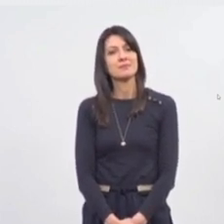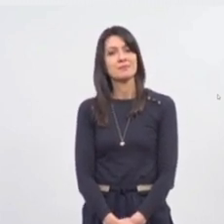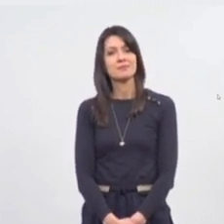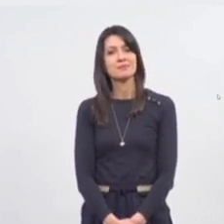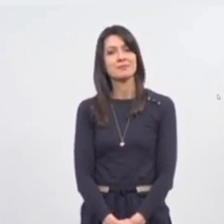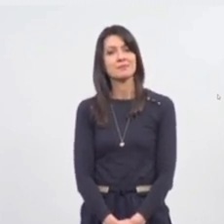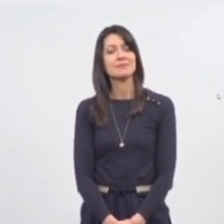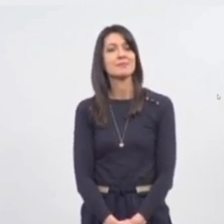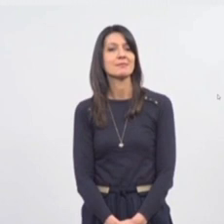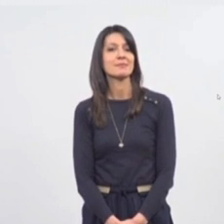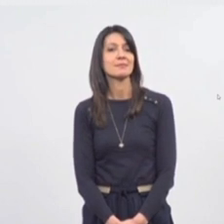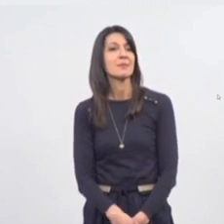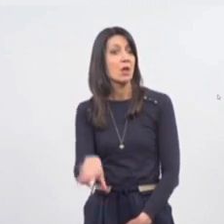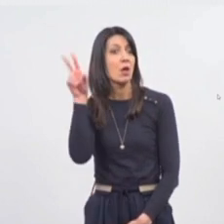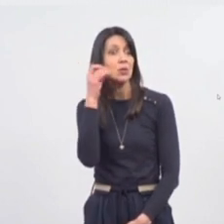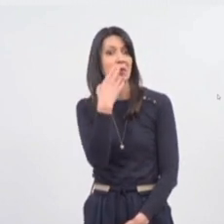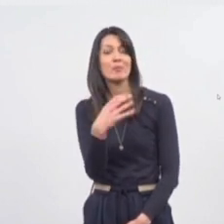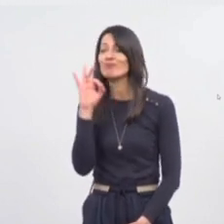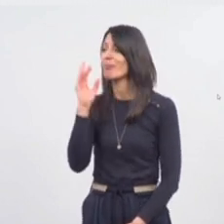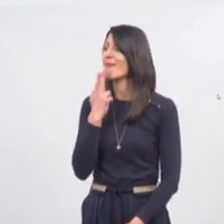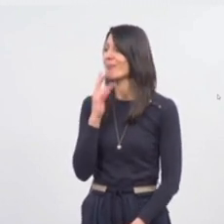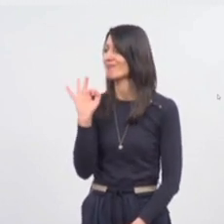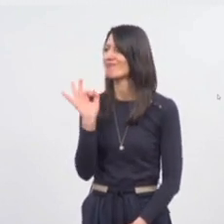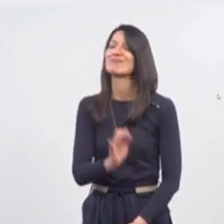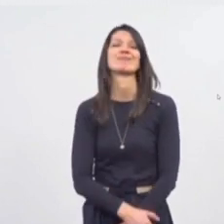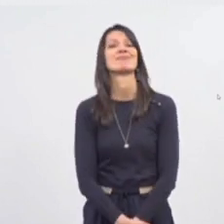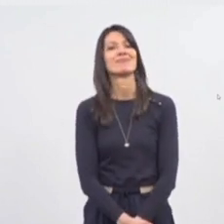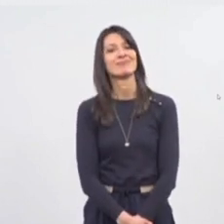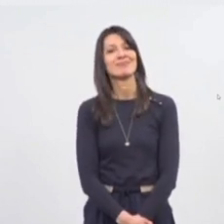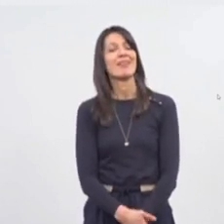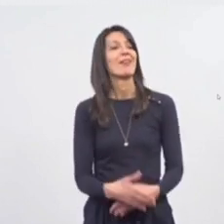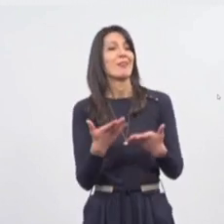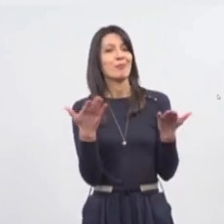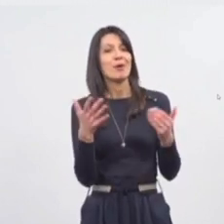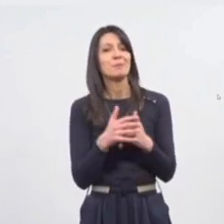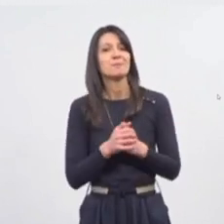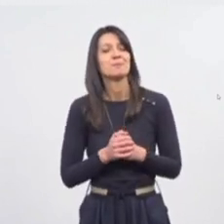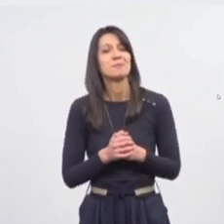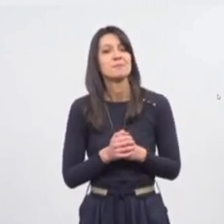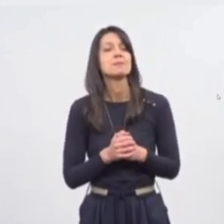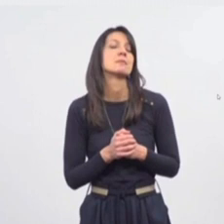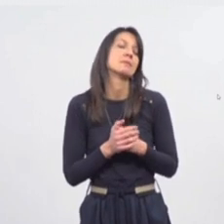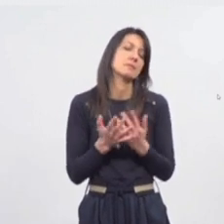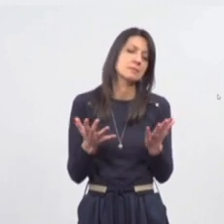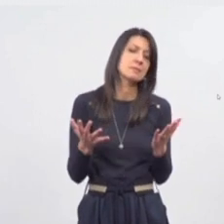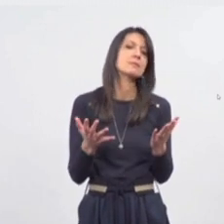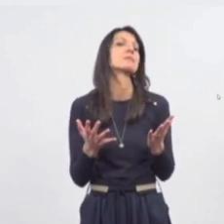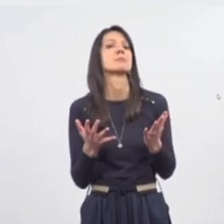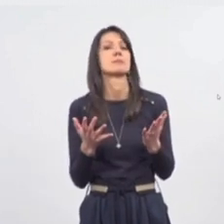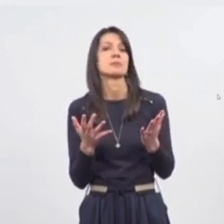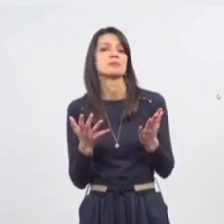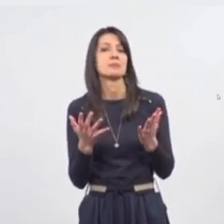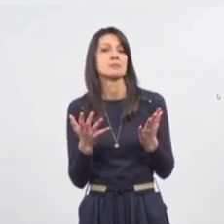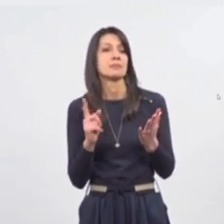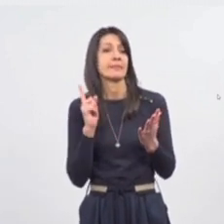Je pense... Est-ce que vous m'entendez maintenant ? Très bien. Voilà. Évidemment, ici, la question est de le faire le